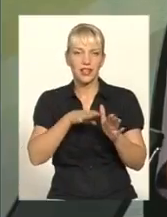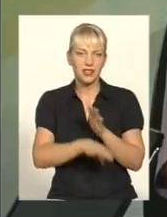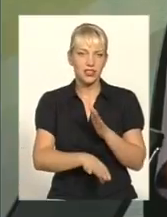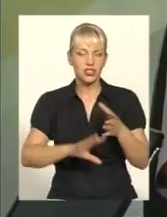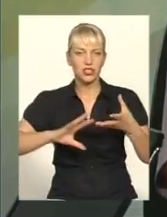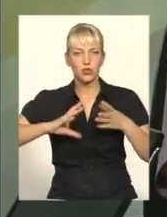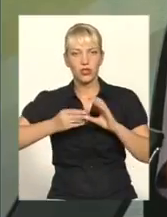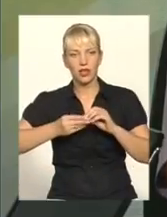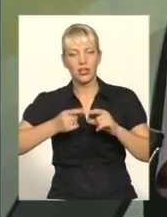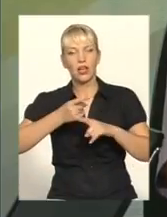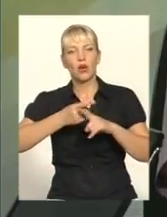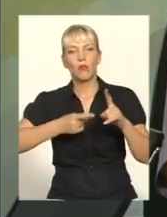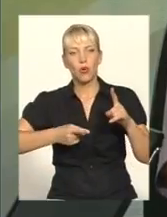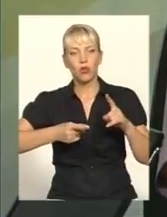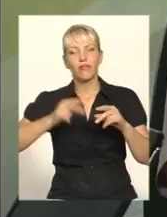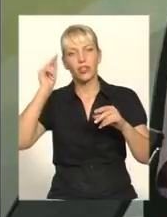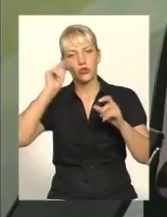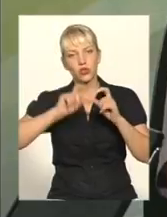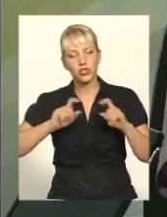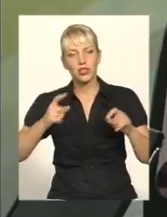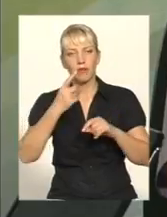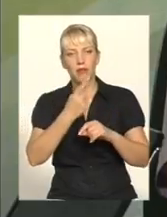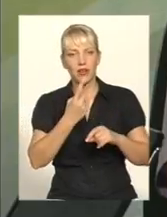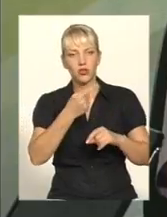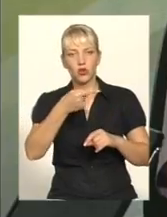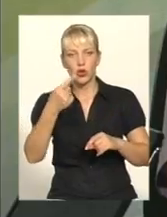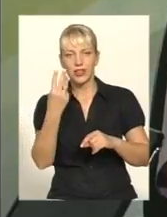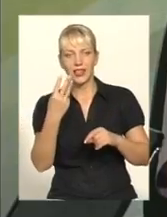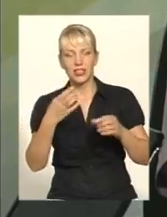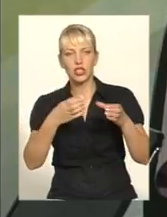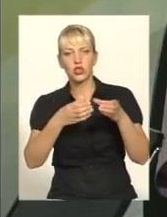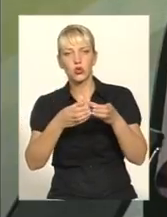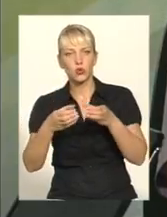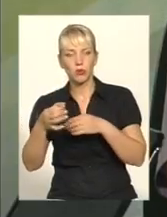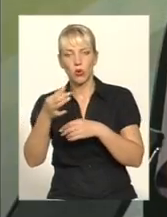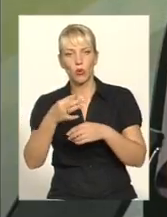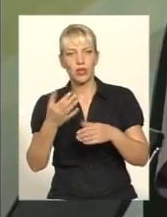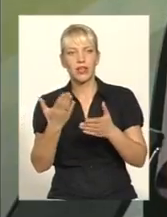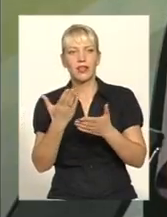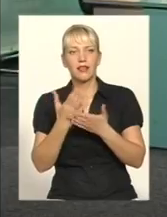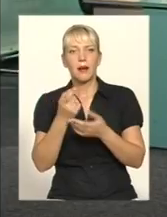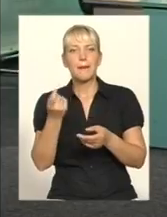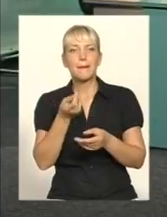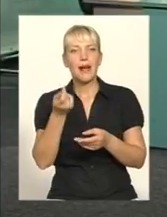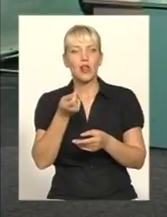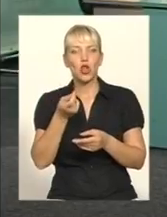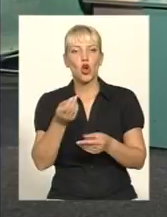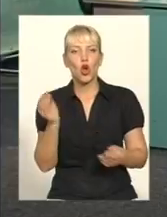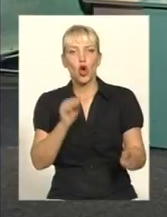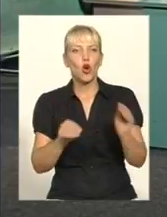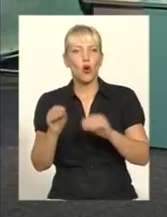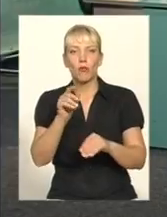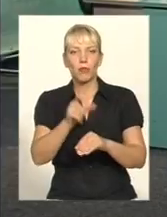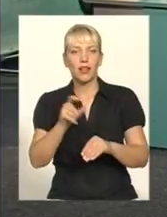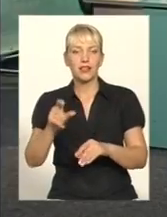результати, половина шкіл першого-третього ступенів області, які є малокомплектними. Це ще раз, в черговий